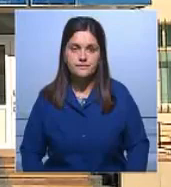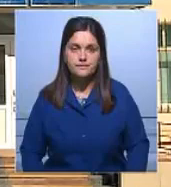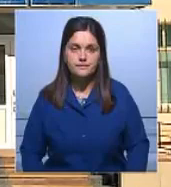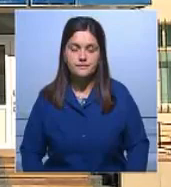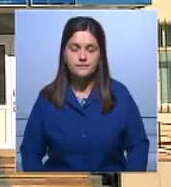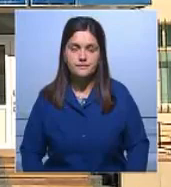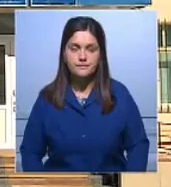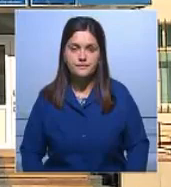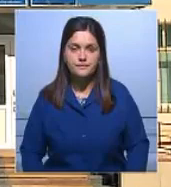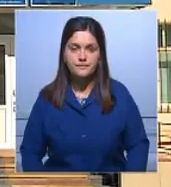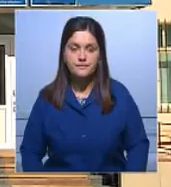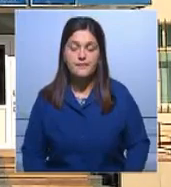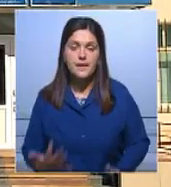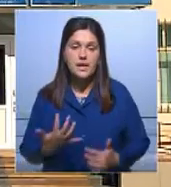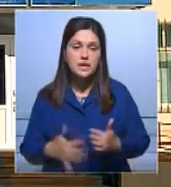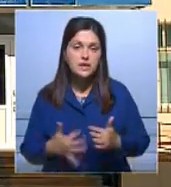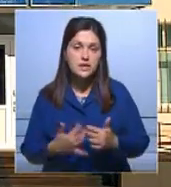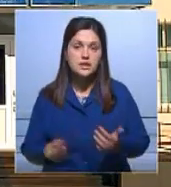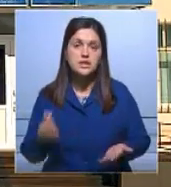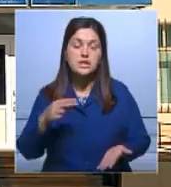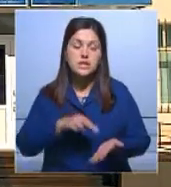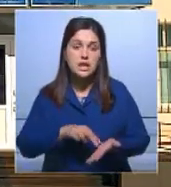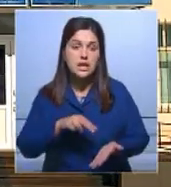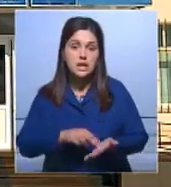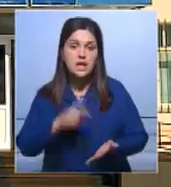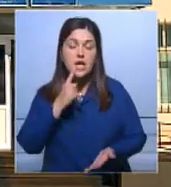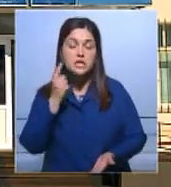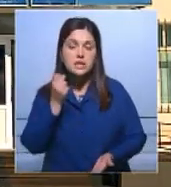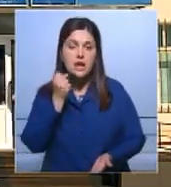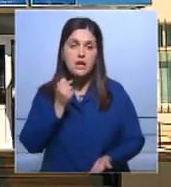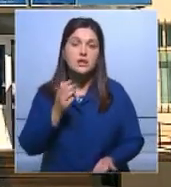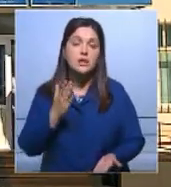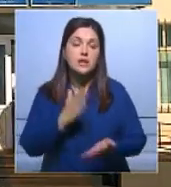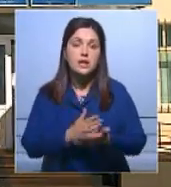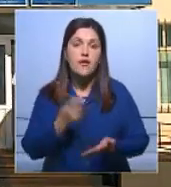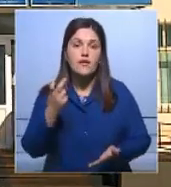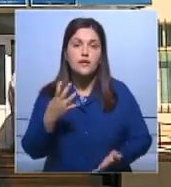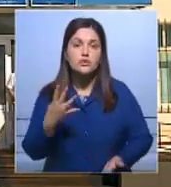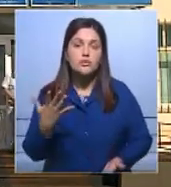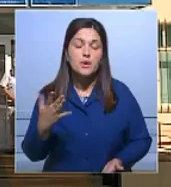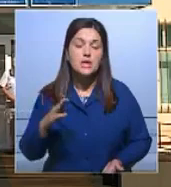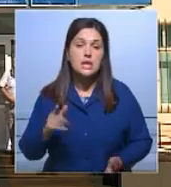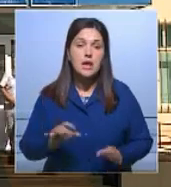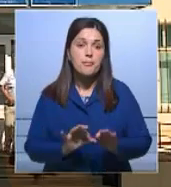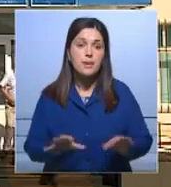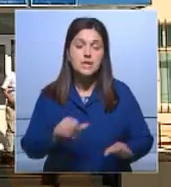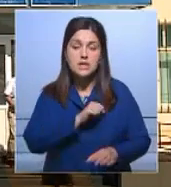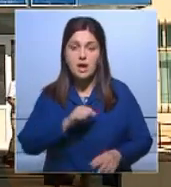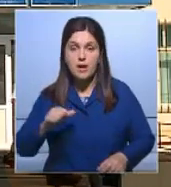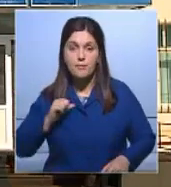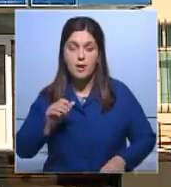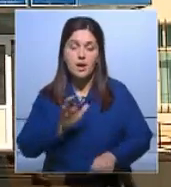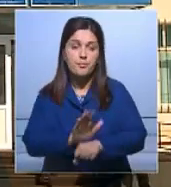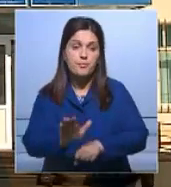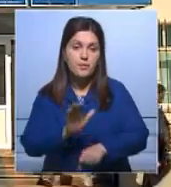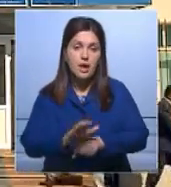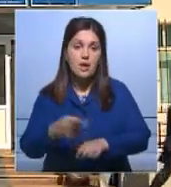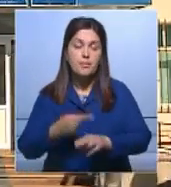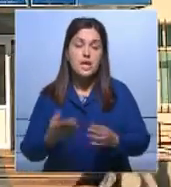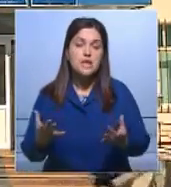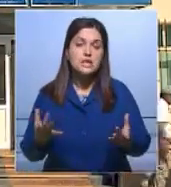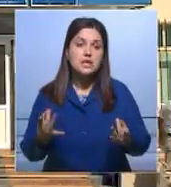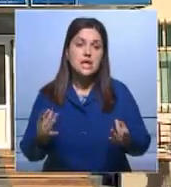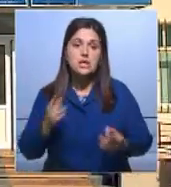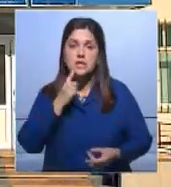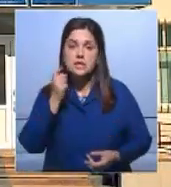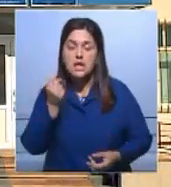килограмм. Средняя цена на сахар в регионе составляет 245 тенге. По словам самих производителей, основное сырье –